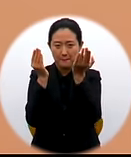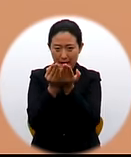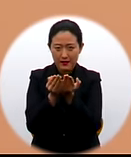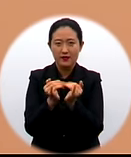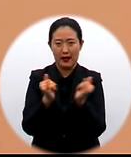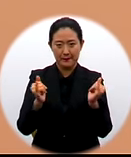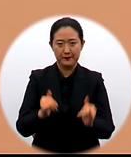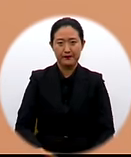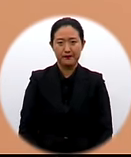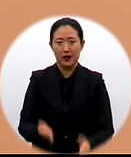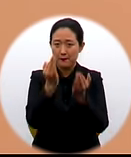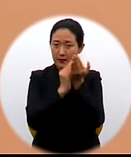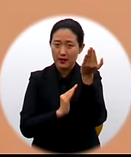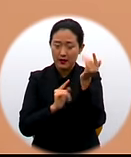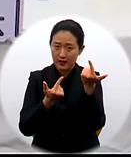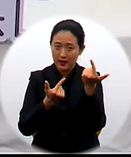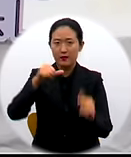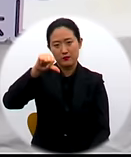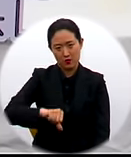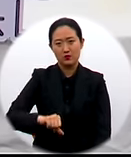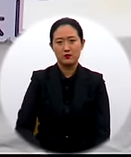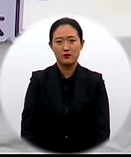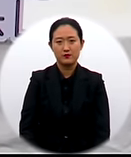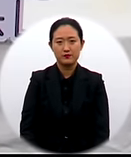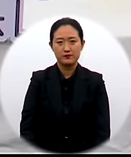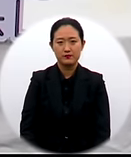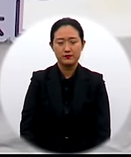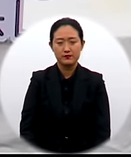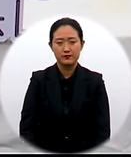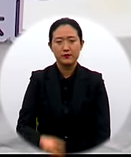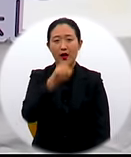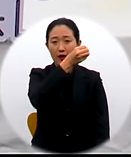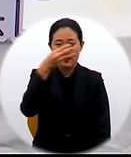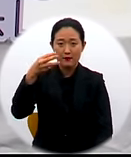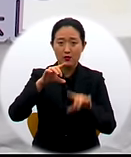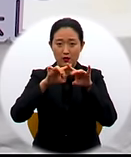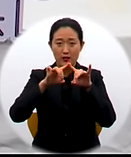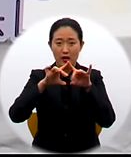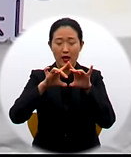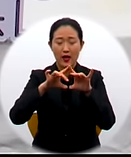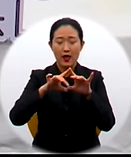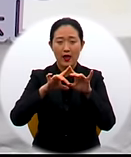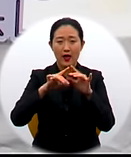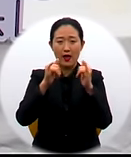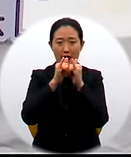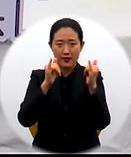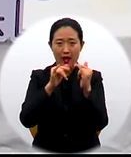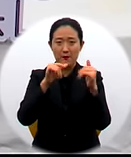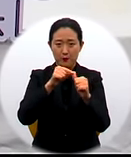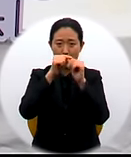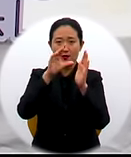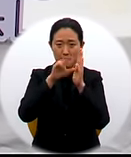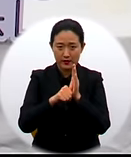여기에 맞지 않으면 떨어지는 거죠. 실제로 삼성전자 같은 경우는 채용 과정에서 총 3번의 면접을 보는데요. 직무 역량